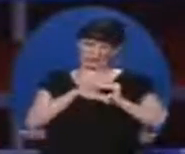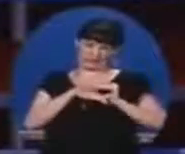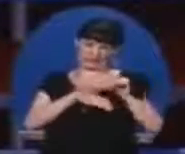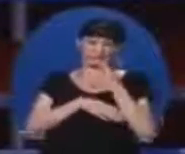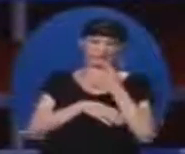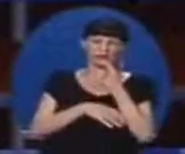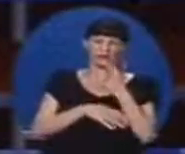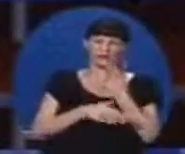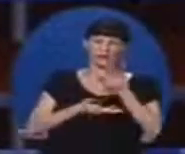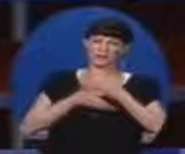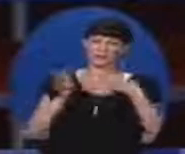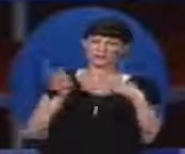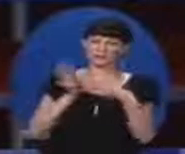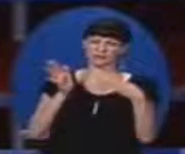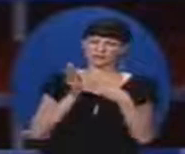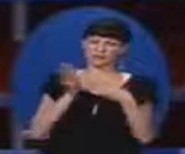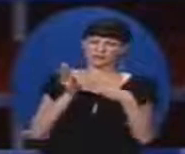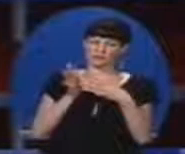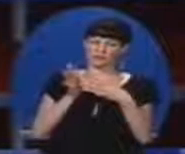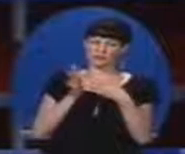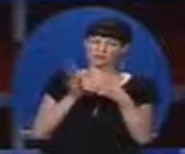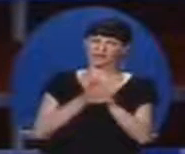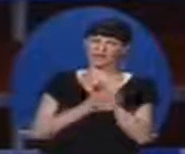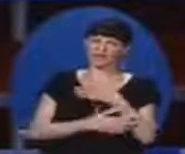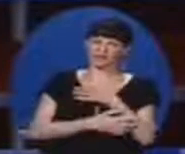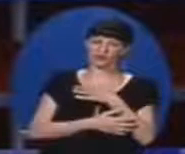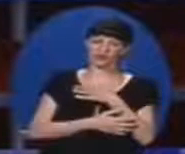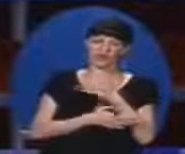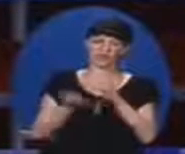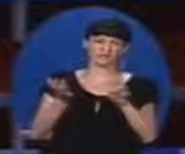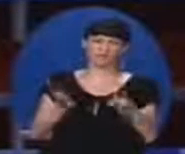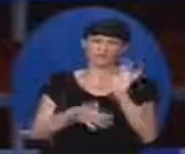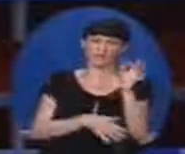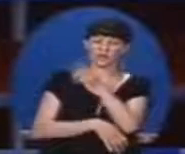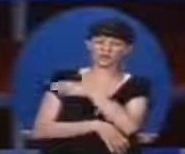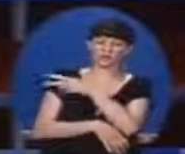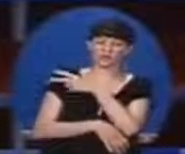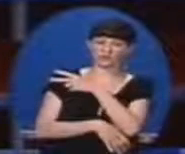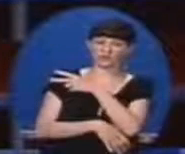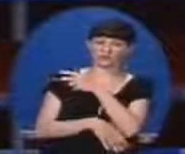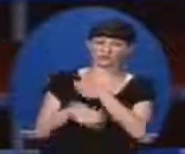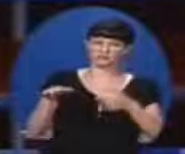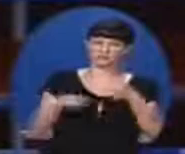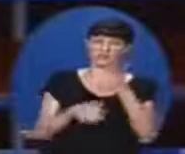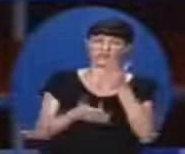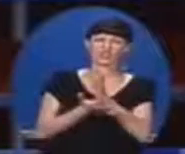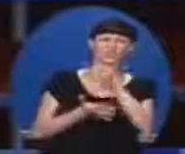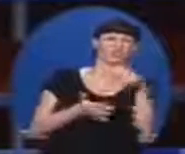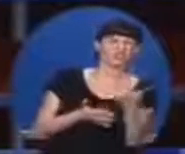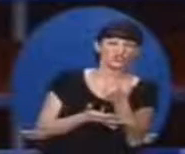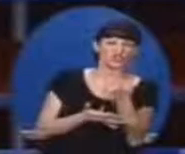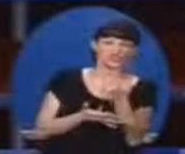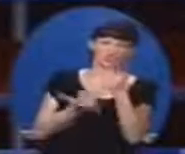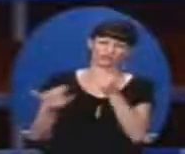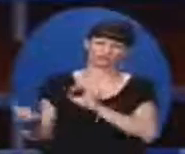קיבלתי מייל מחברה שלי, קטרין שמבוני, הקימה את היחידה לפרישי מחשב של צרפת, וסיפרתי לה שעוד ניצב שלישי כבר טס